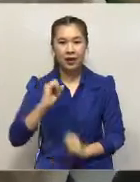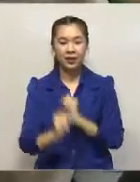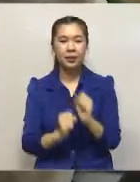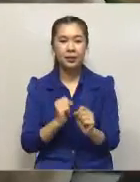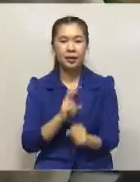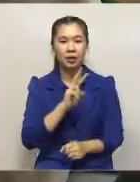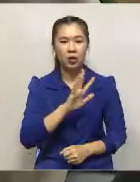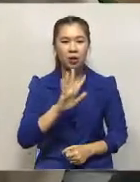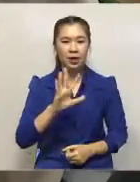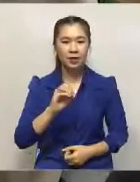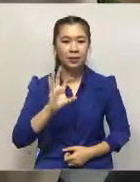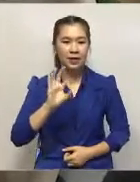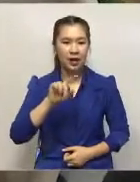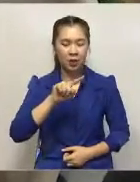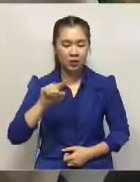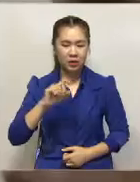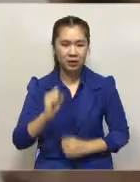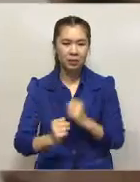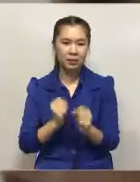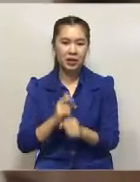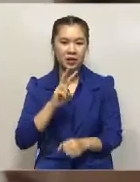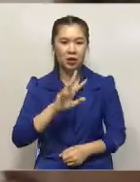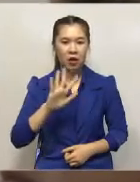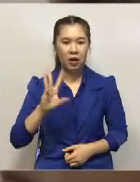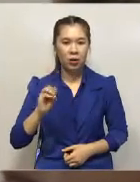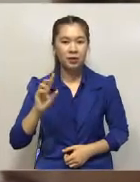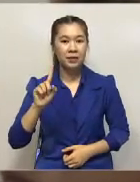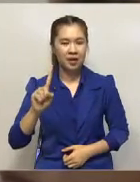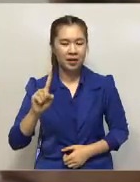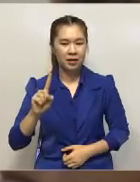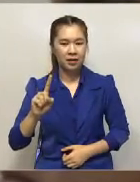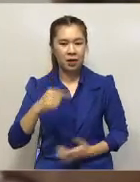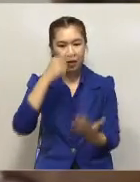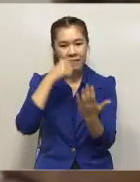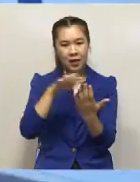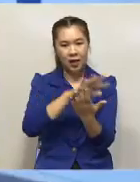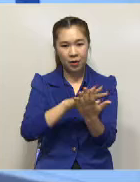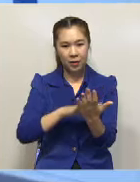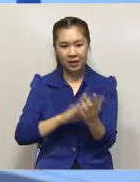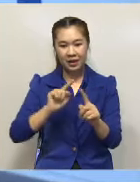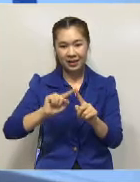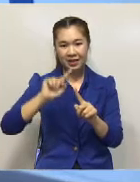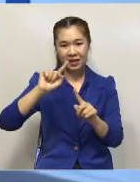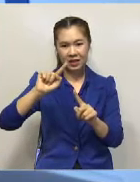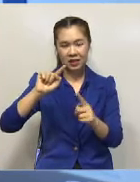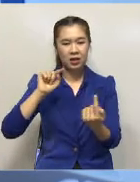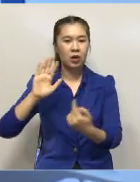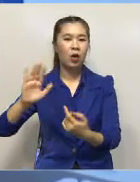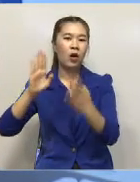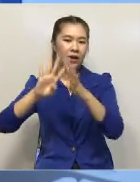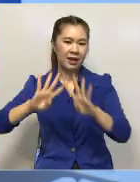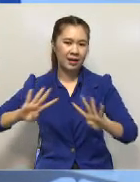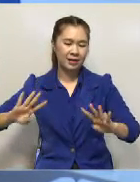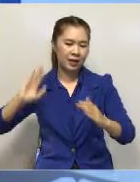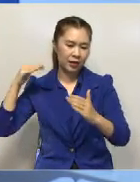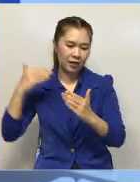ปี2559ถึงปี2561ซึ่งไทยครองแชมป์เป็นอันดับ1ในอาเซียนต่อเนื่อง